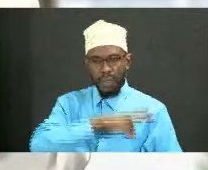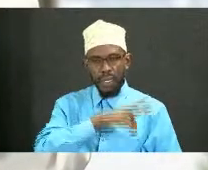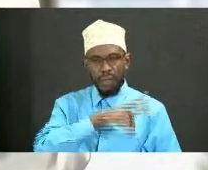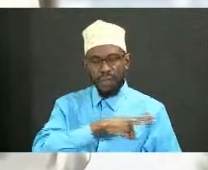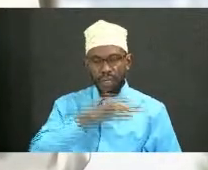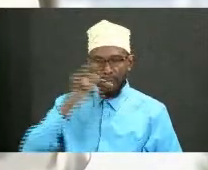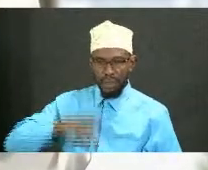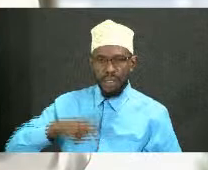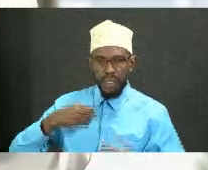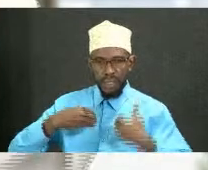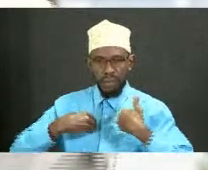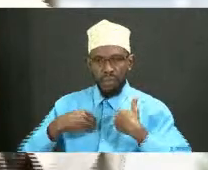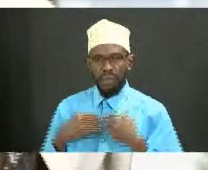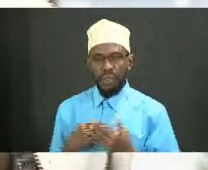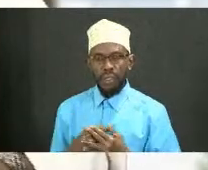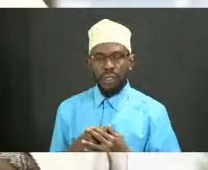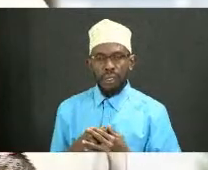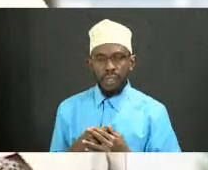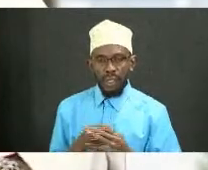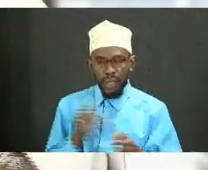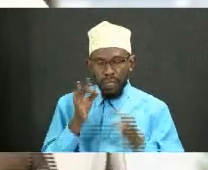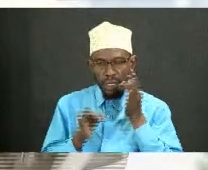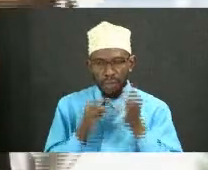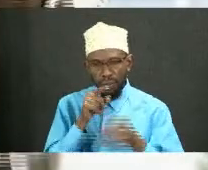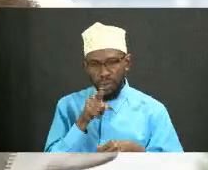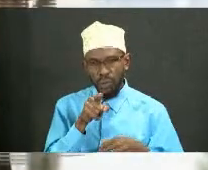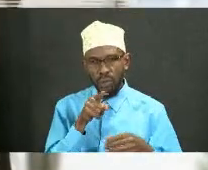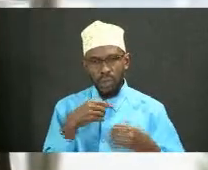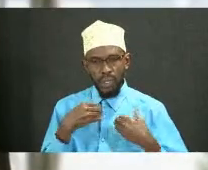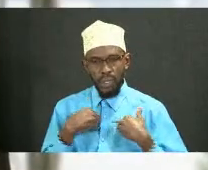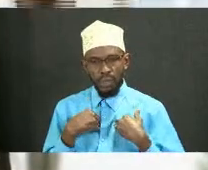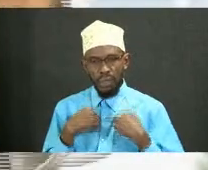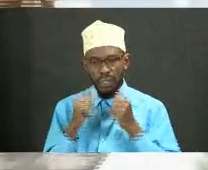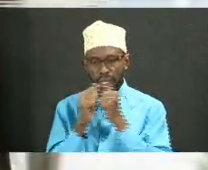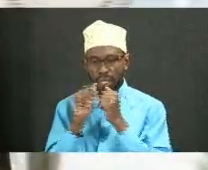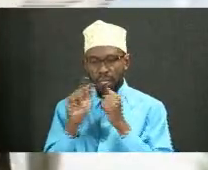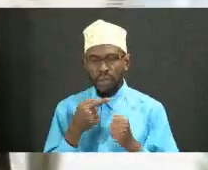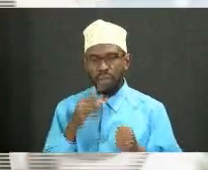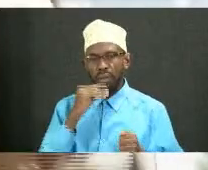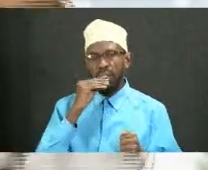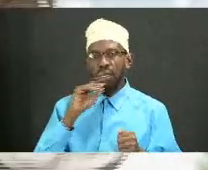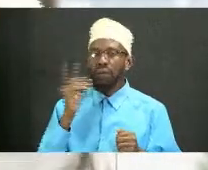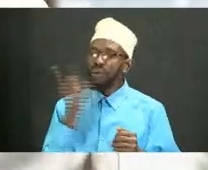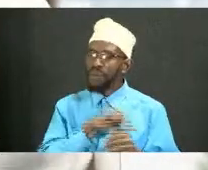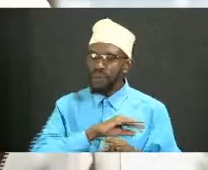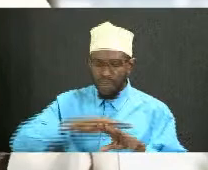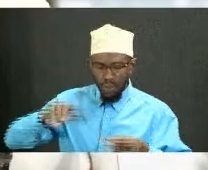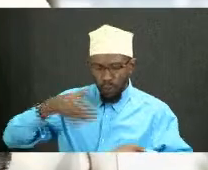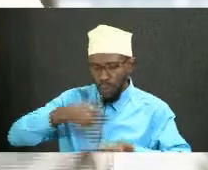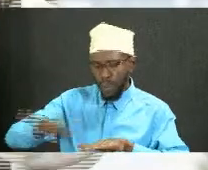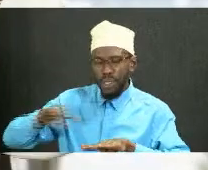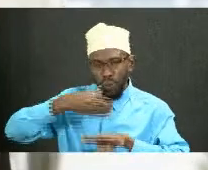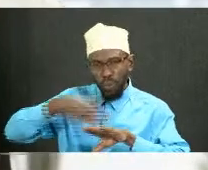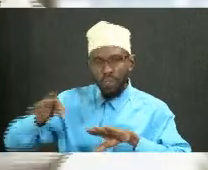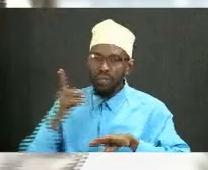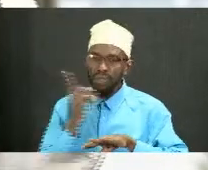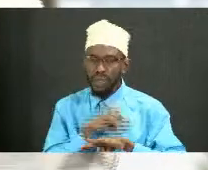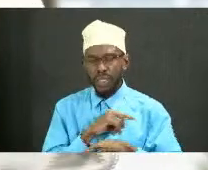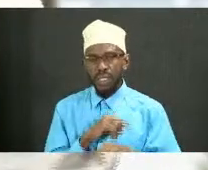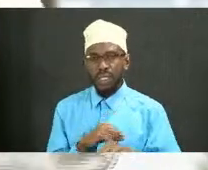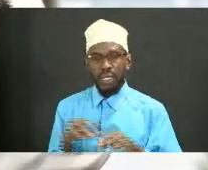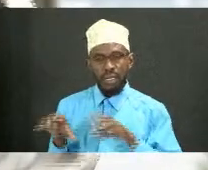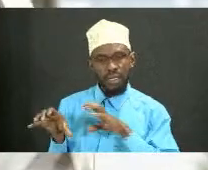sisi. Lazima tuwe na mambo kama haya. Ama ikiwa wewe ukipata 10,000 mashallah unazifuja,